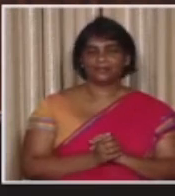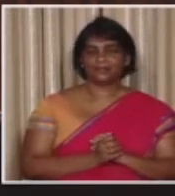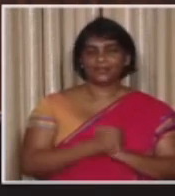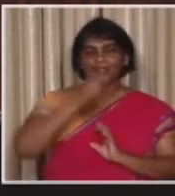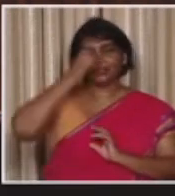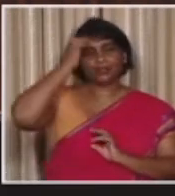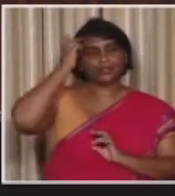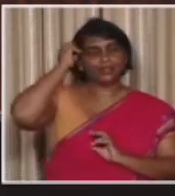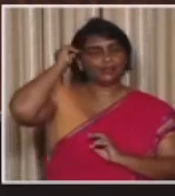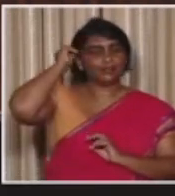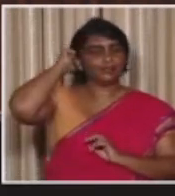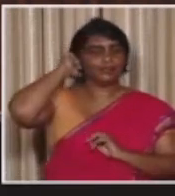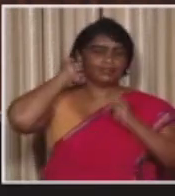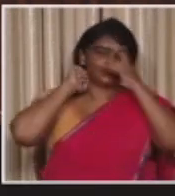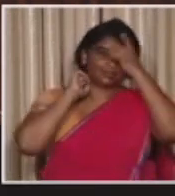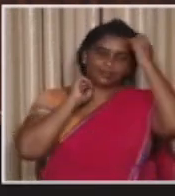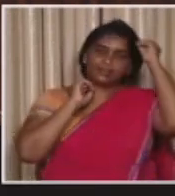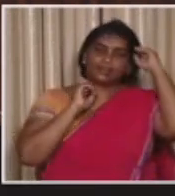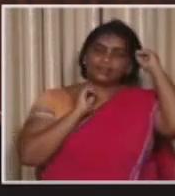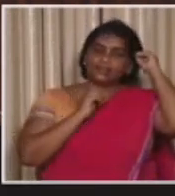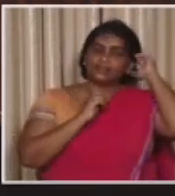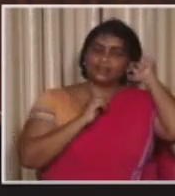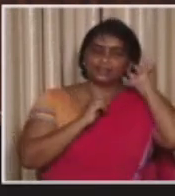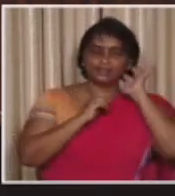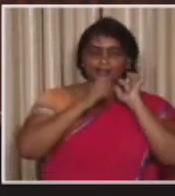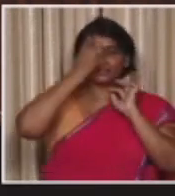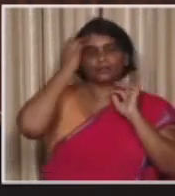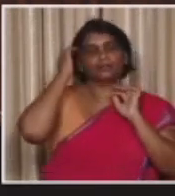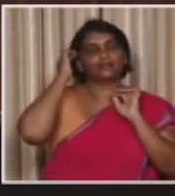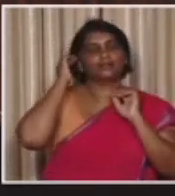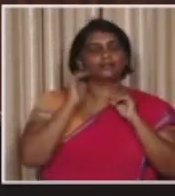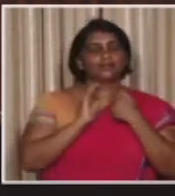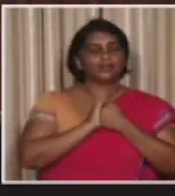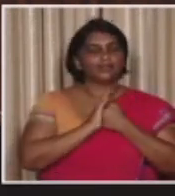බොහොම ස්තුතියි ගරු සාසනාරූඪ මන්ත්‍රීතුමා.